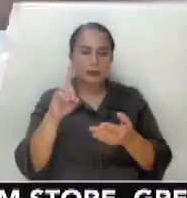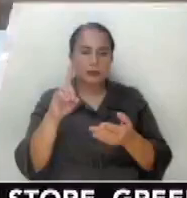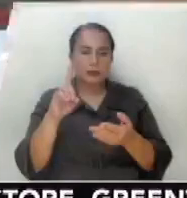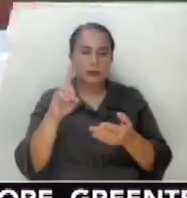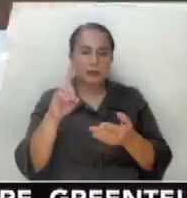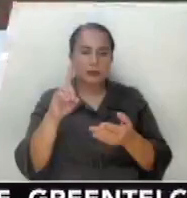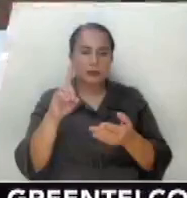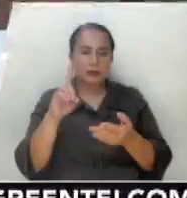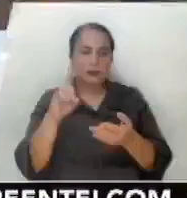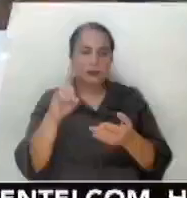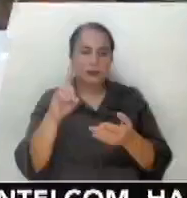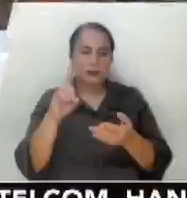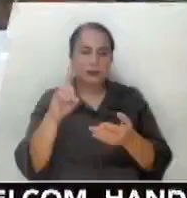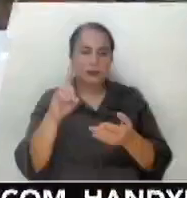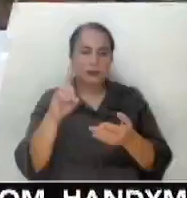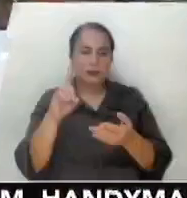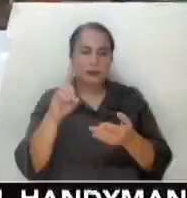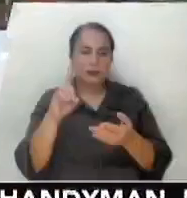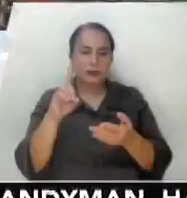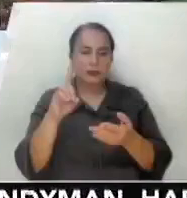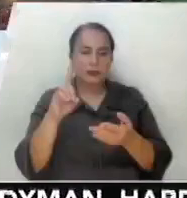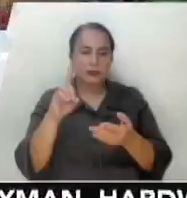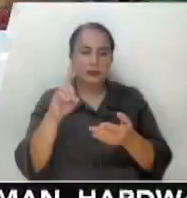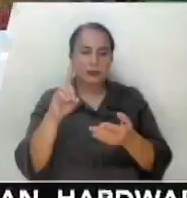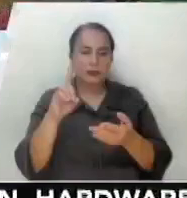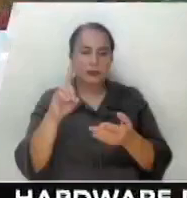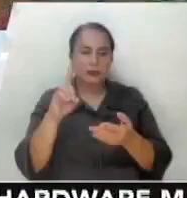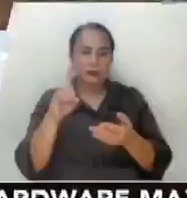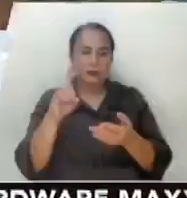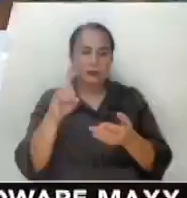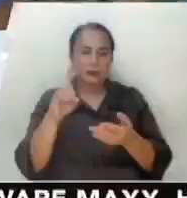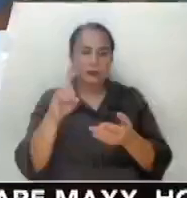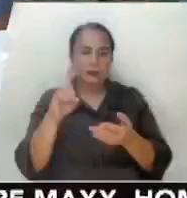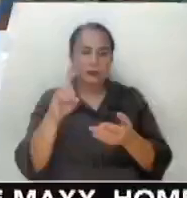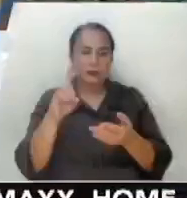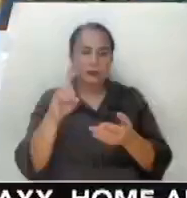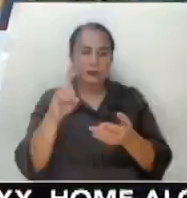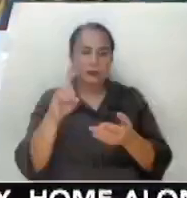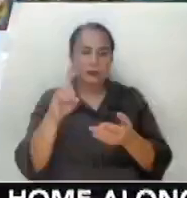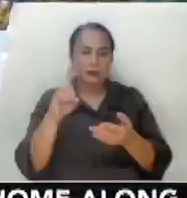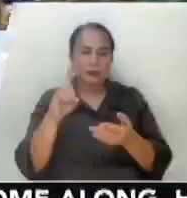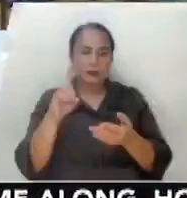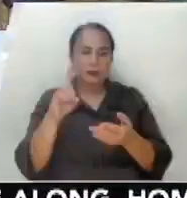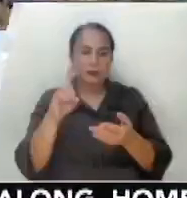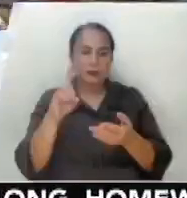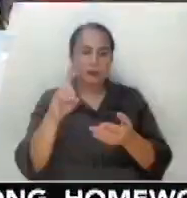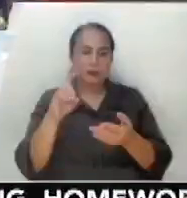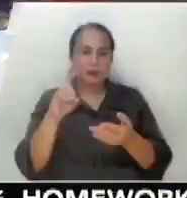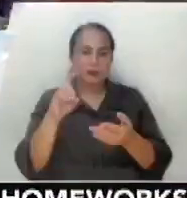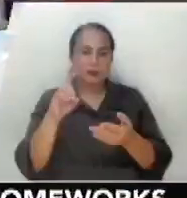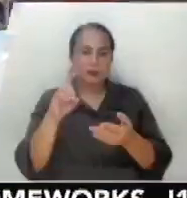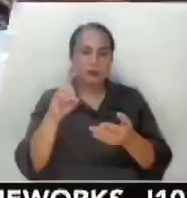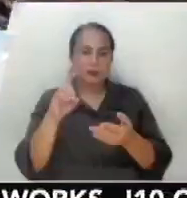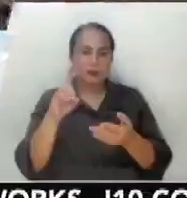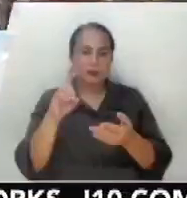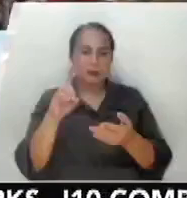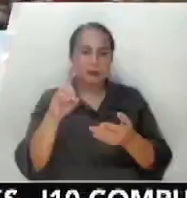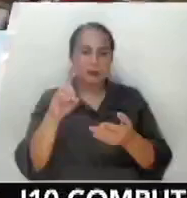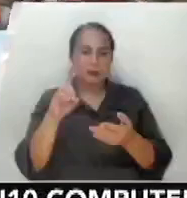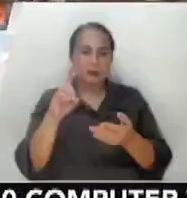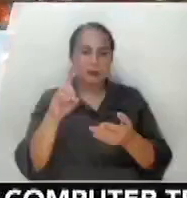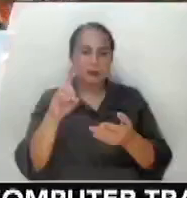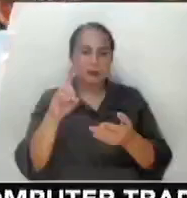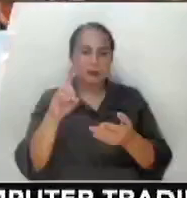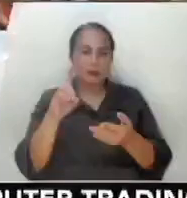bilihin ayon sa Department of Trin and industri sa mahigit 200 produktong nasa listahan ng basic necessities and prime